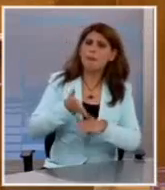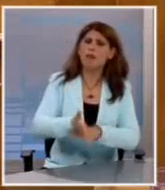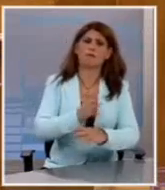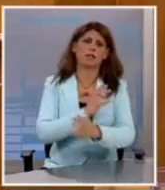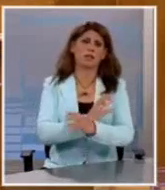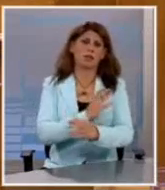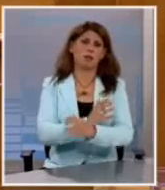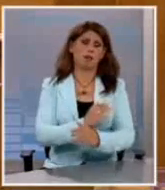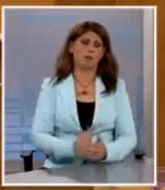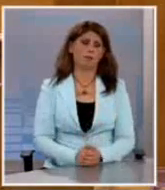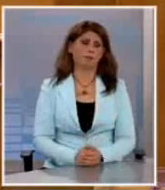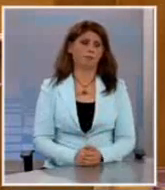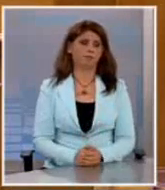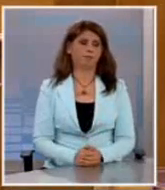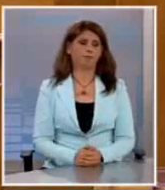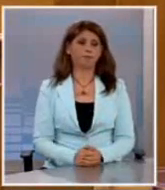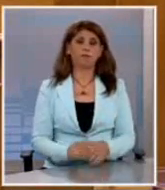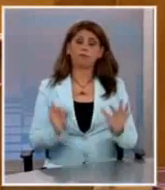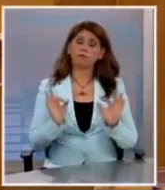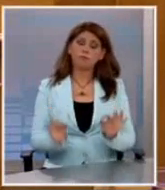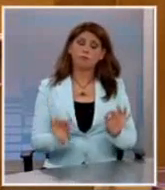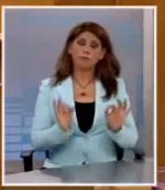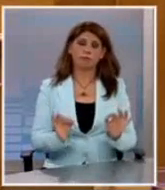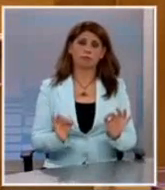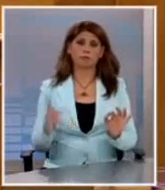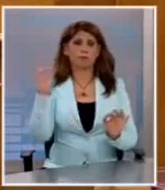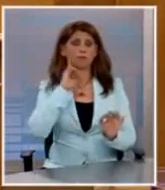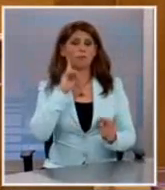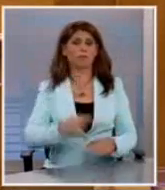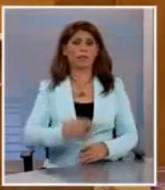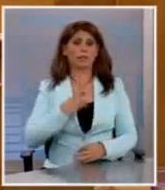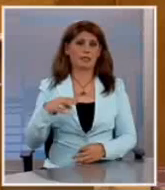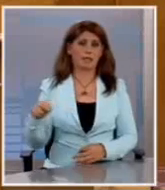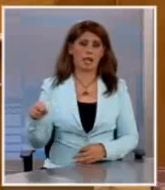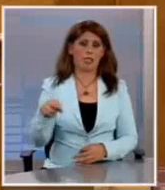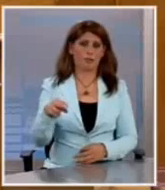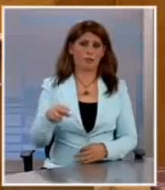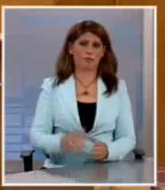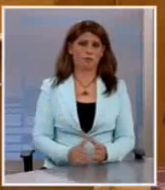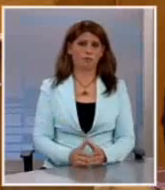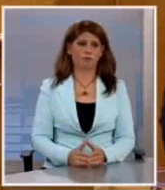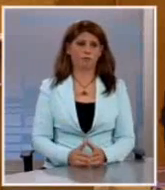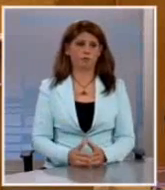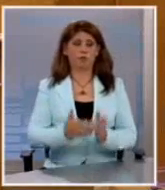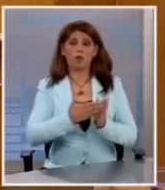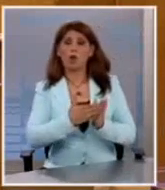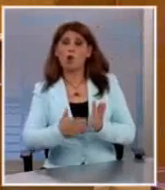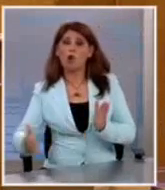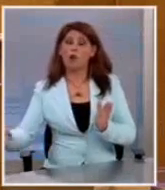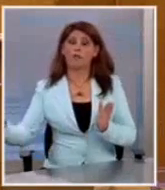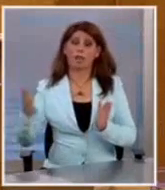εισαγγελίας. Και βεβαίως, κυρίες και κύριοι συνάδελφοι, όλα αυτά,